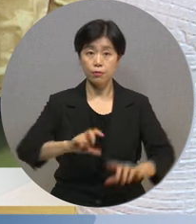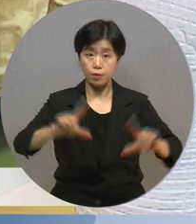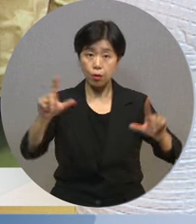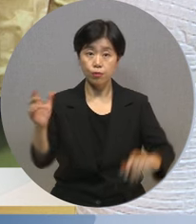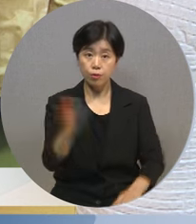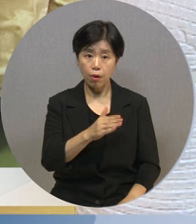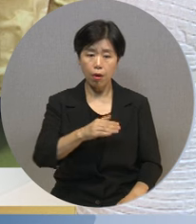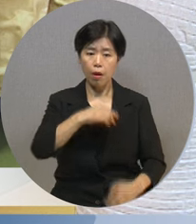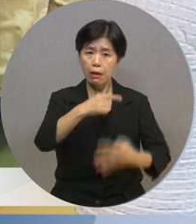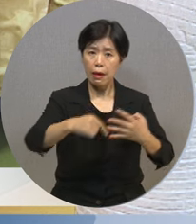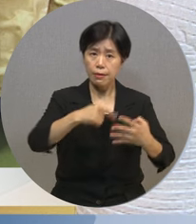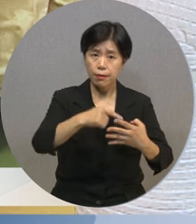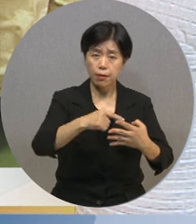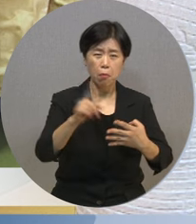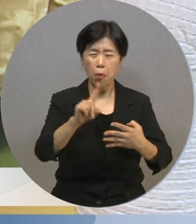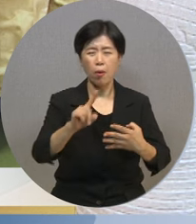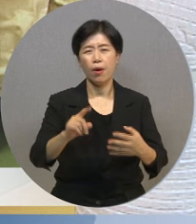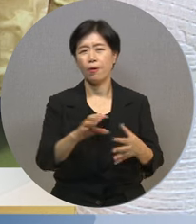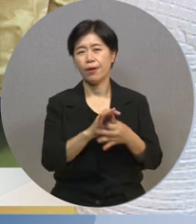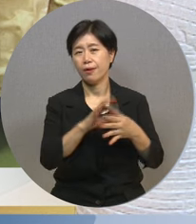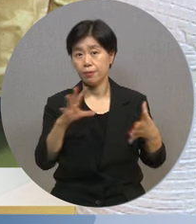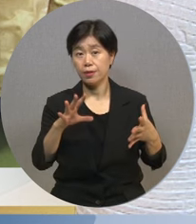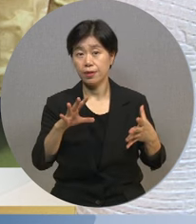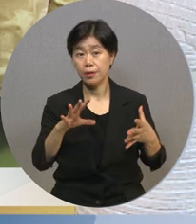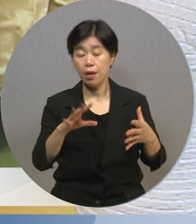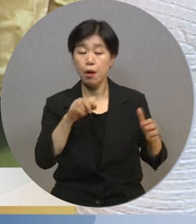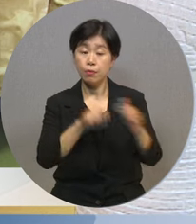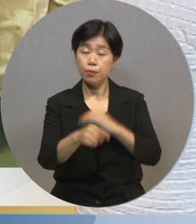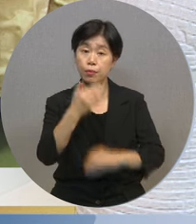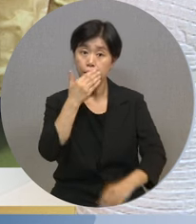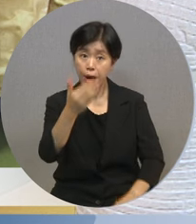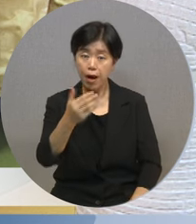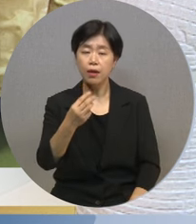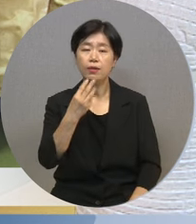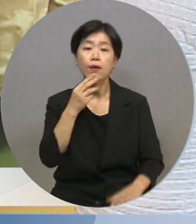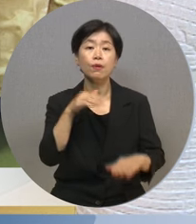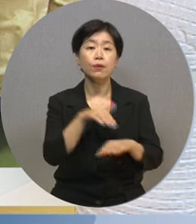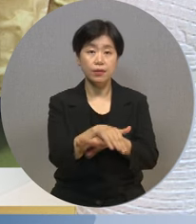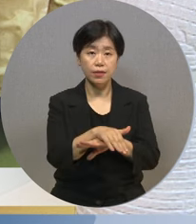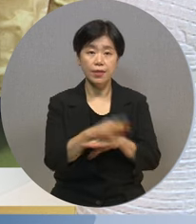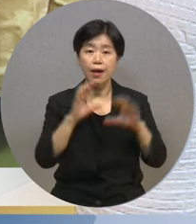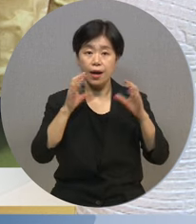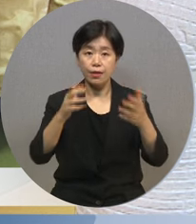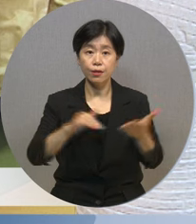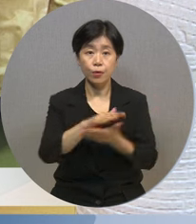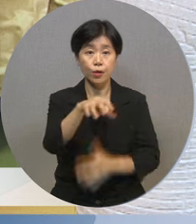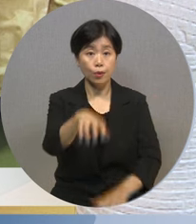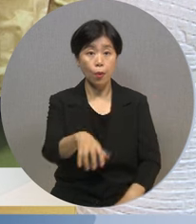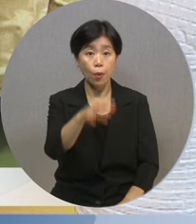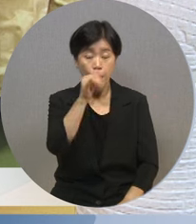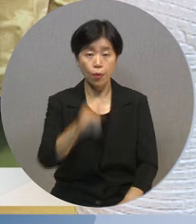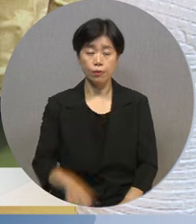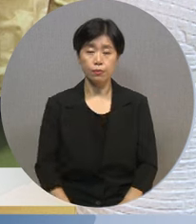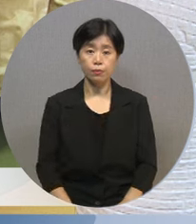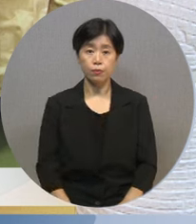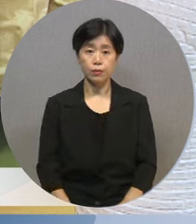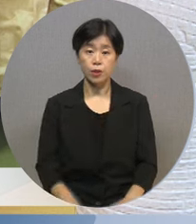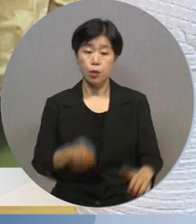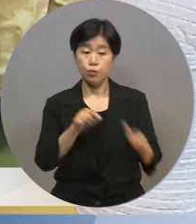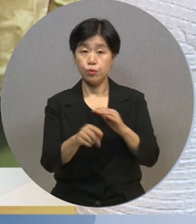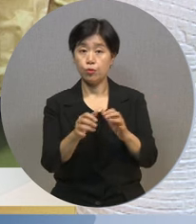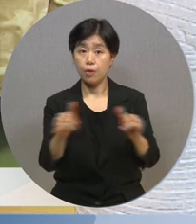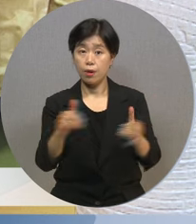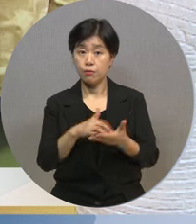사계절 내내 부담없는 비용으로 이용할 수 있는 서울형 키즈 카페가 확대 운영 중입니다 카페 이용 수요가